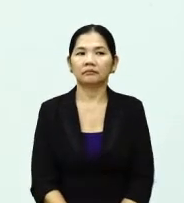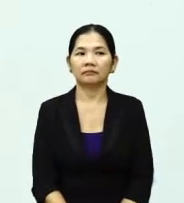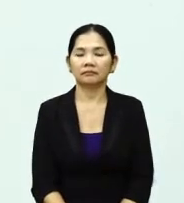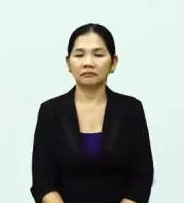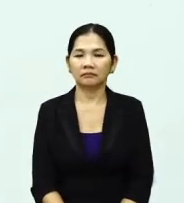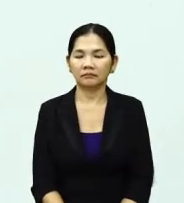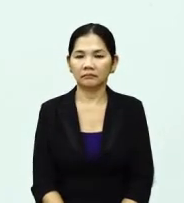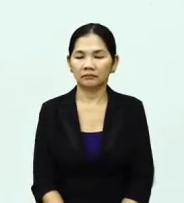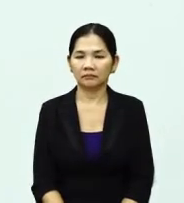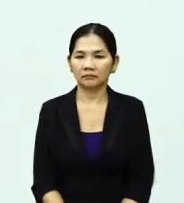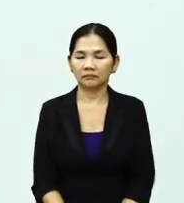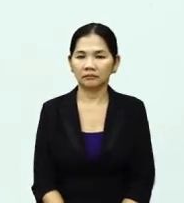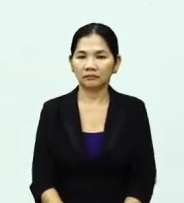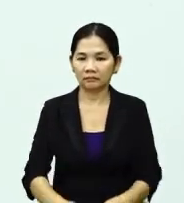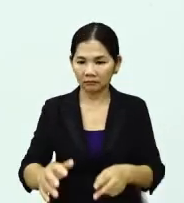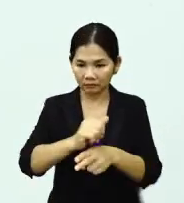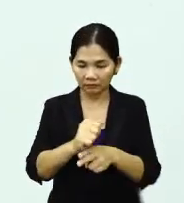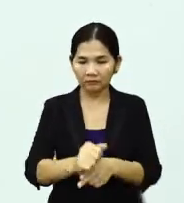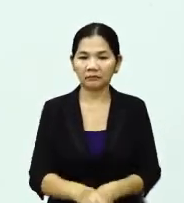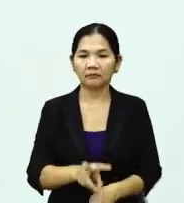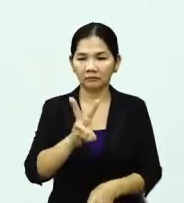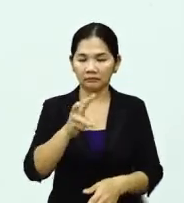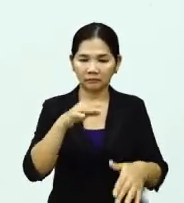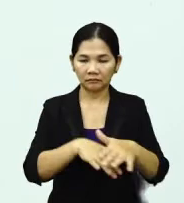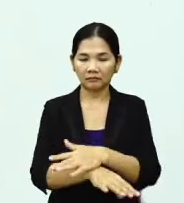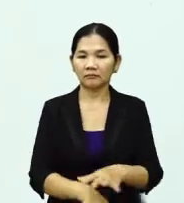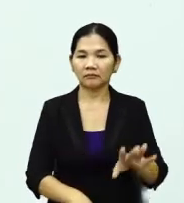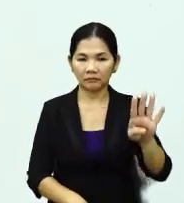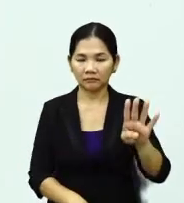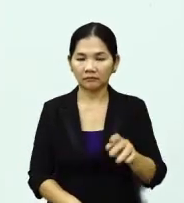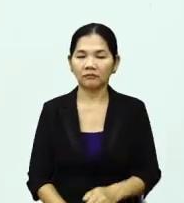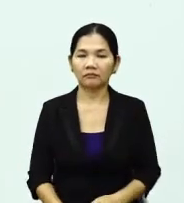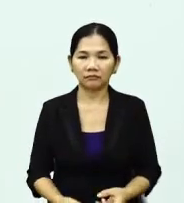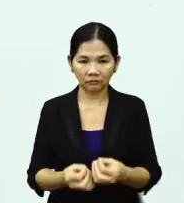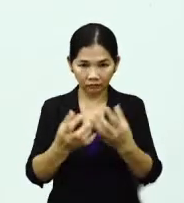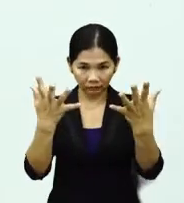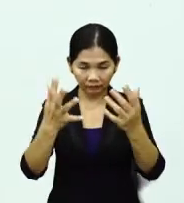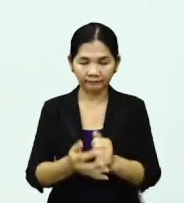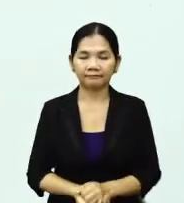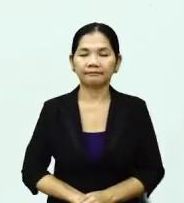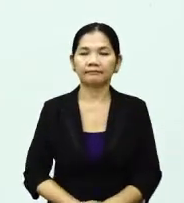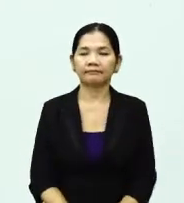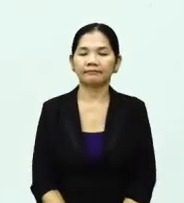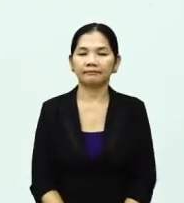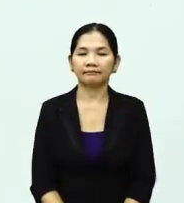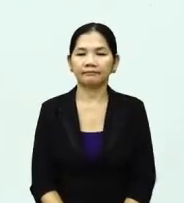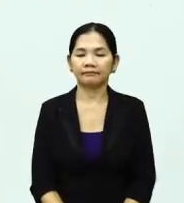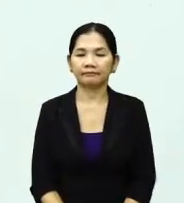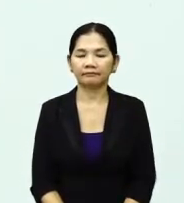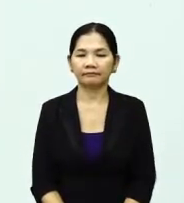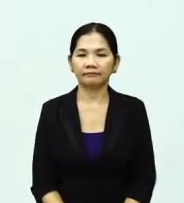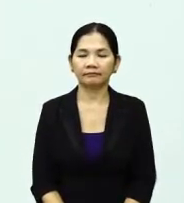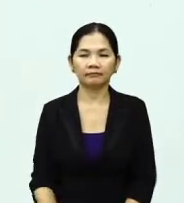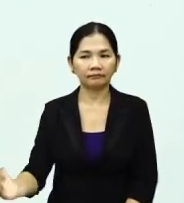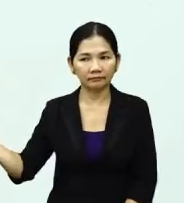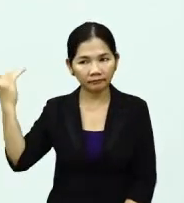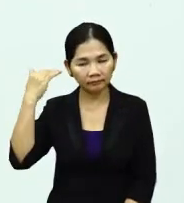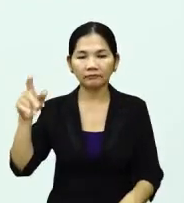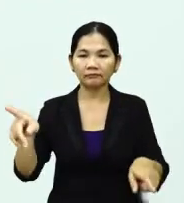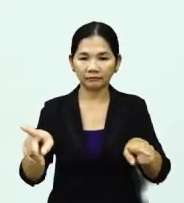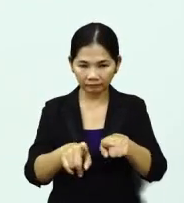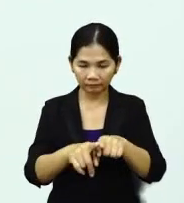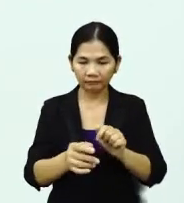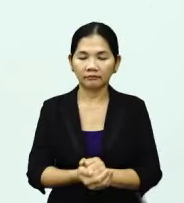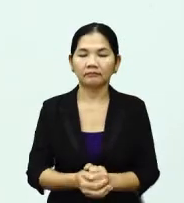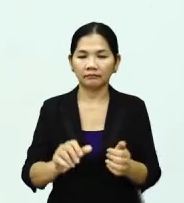Bởi tôi bị con thôi làm hạt tịp bầy rốt. Cho làm hạt tịp bốn. Nhìn chào anh nhìn kênh tay ngay con á. Chà mình hạt chỗ rốt. Sạ tư